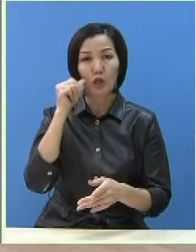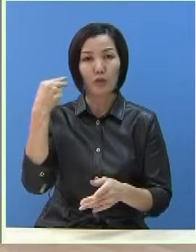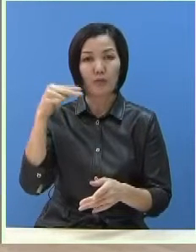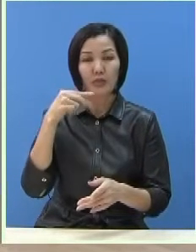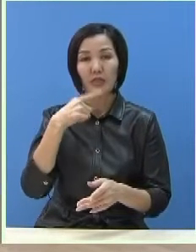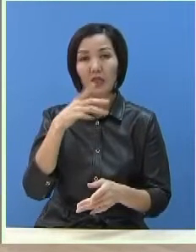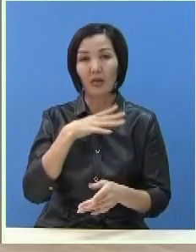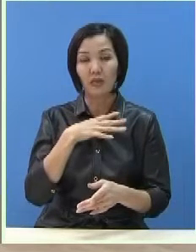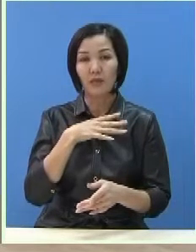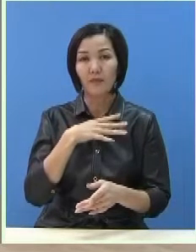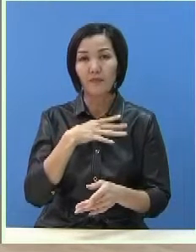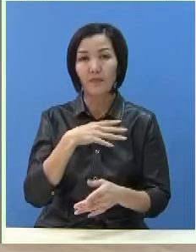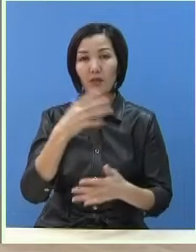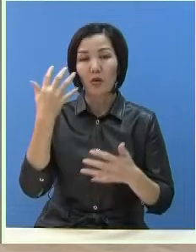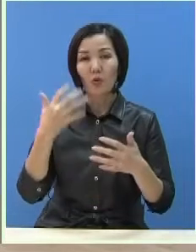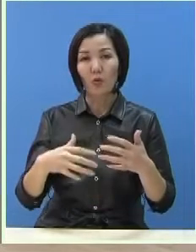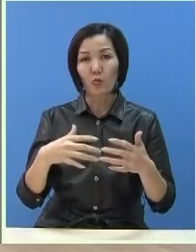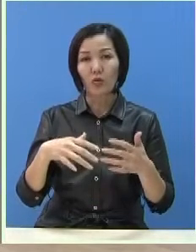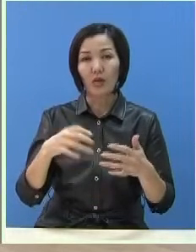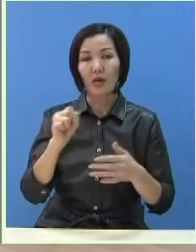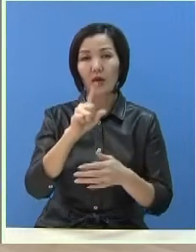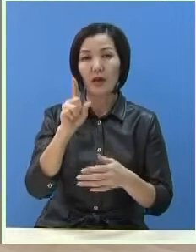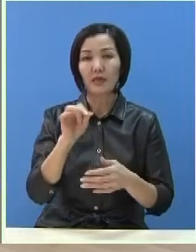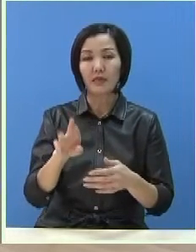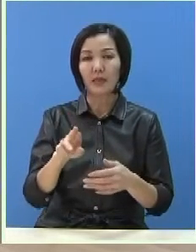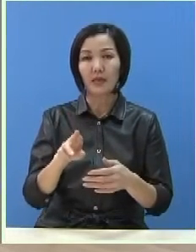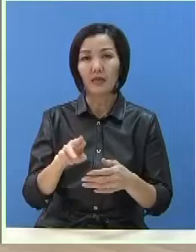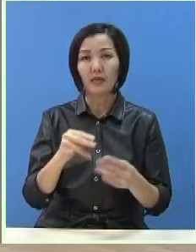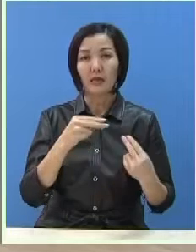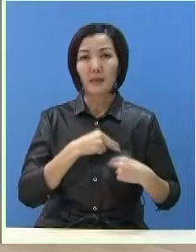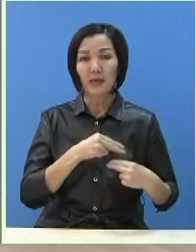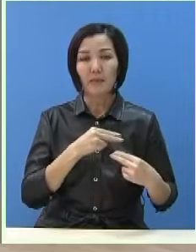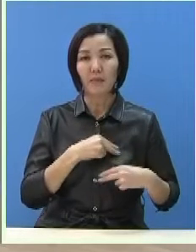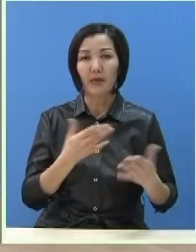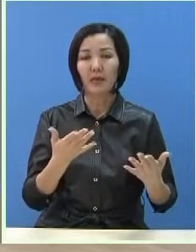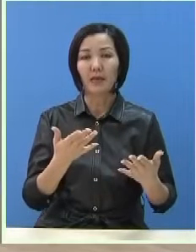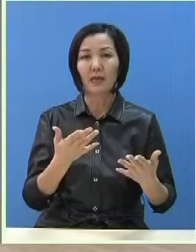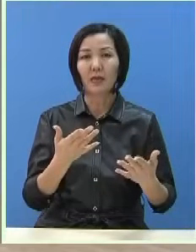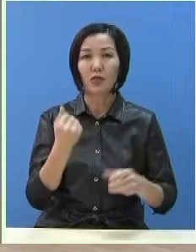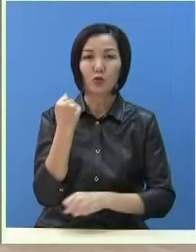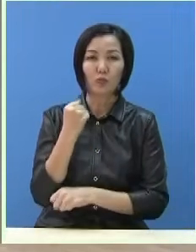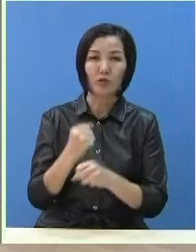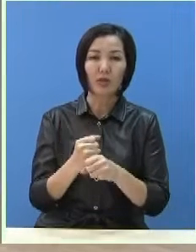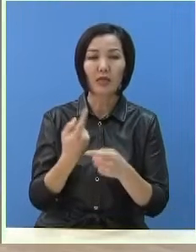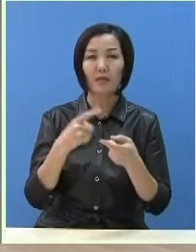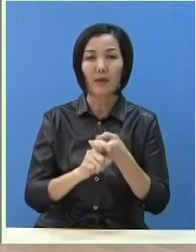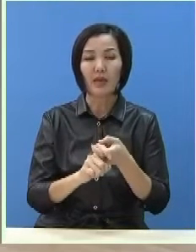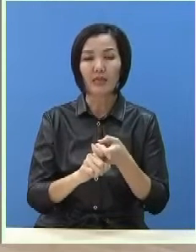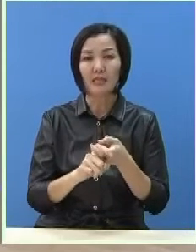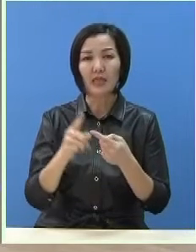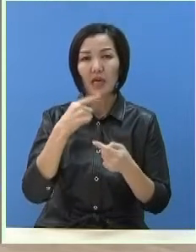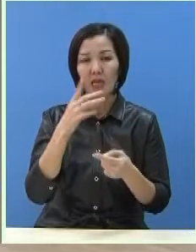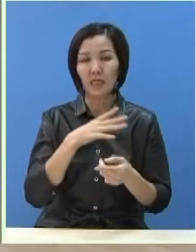сұхбатында. Ол мына Орта Азия елдерінен басқа мемлекеттерге баратын еңбек мигранттарына байланысты көзқарасымыз тұрғысынан